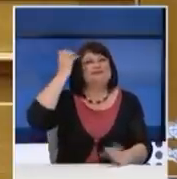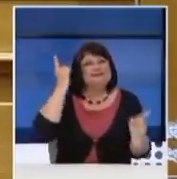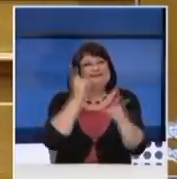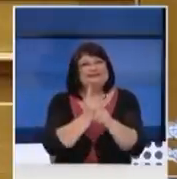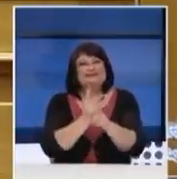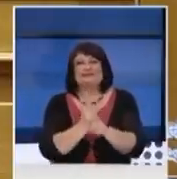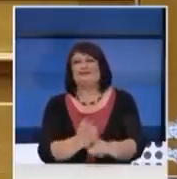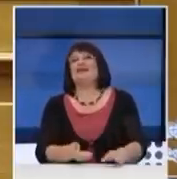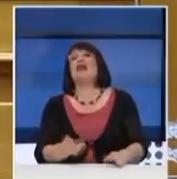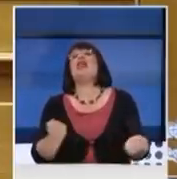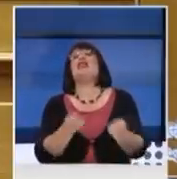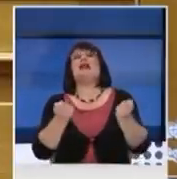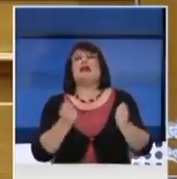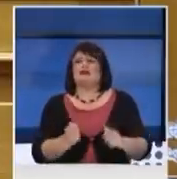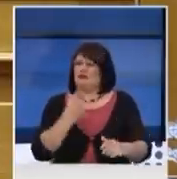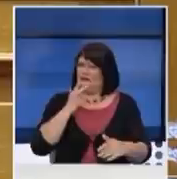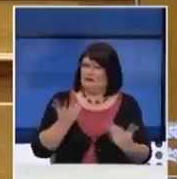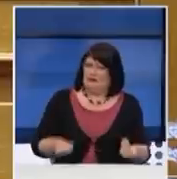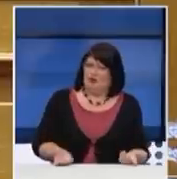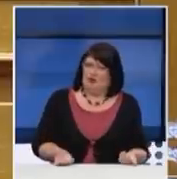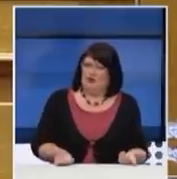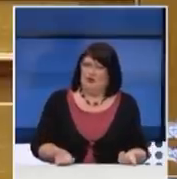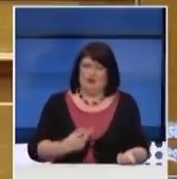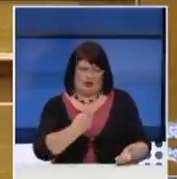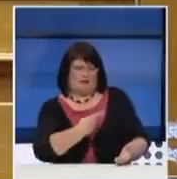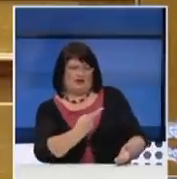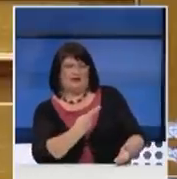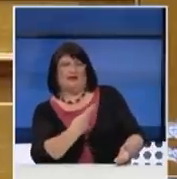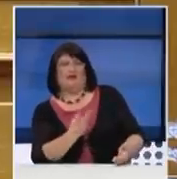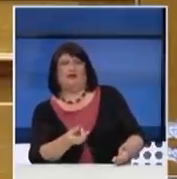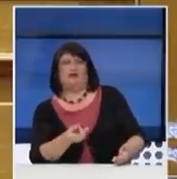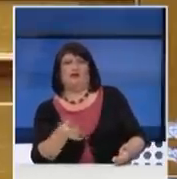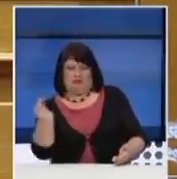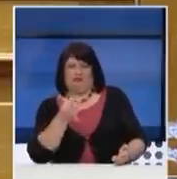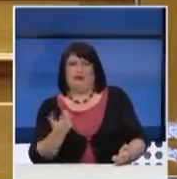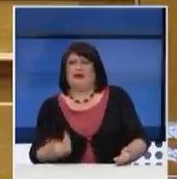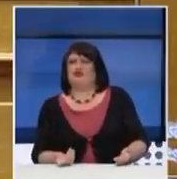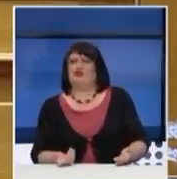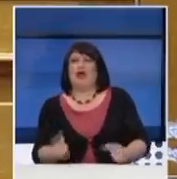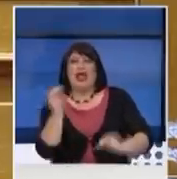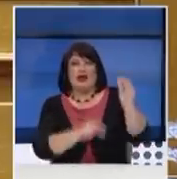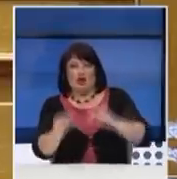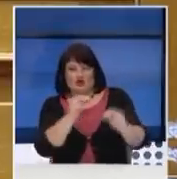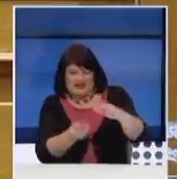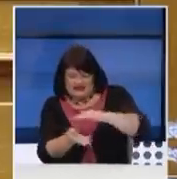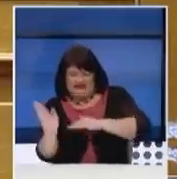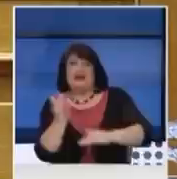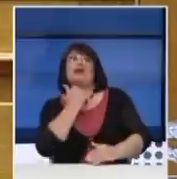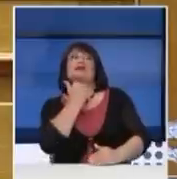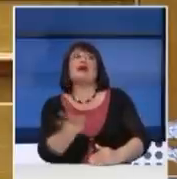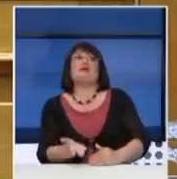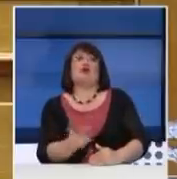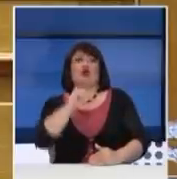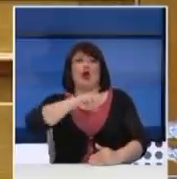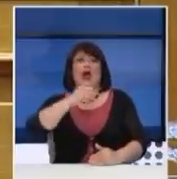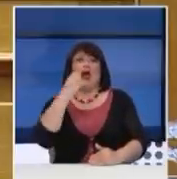Ξέρετε, έλα μωρέ, δεν γίνονται αυτά. Γιατί δεν γίνονται, ρε παιδιά. Αν δεν γίνονται, πείτε δημόσια δεν μπορείτε να το κάνετε. Και κάντε εκλογές και φύγετε. Πείτε, δεν μπορώ να